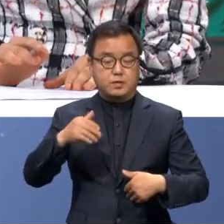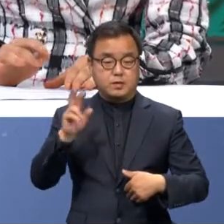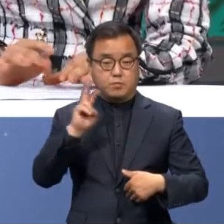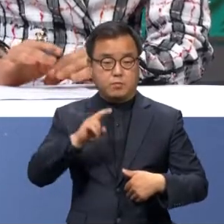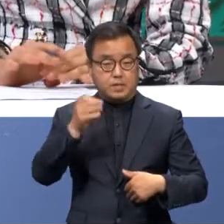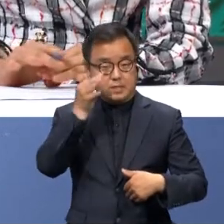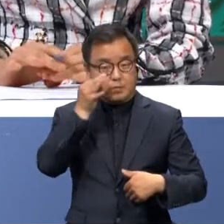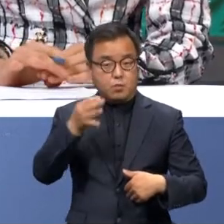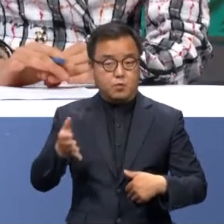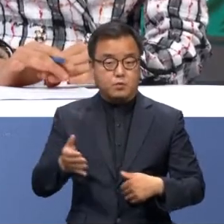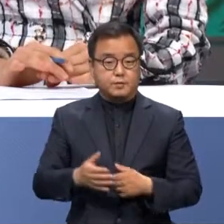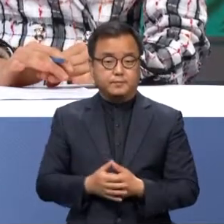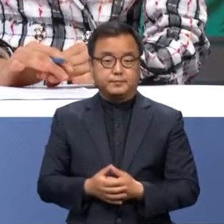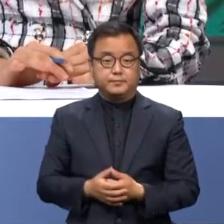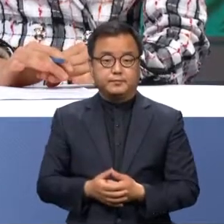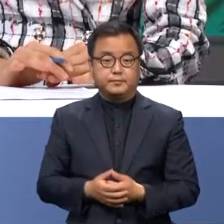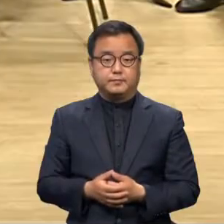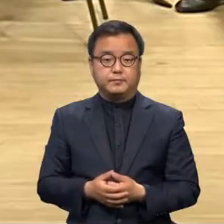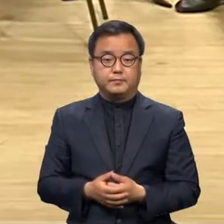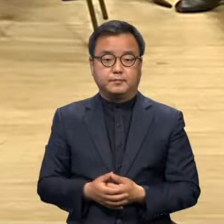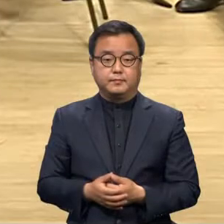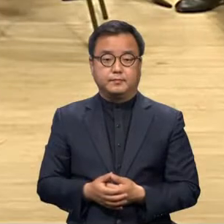실황 영상으로 보시겠습니다.